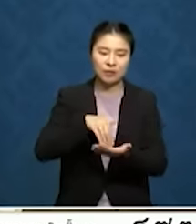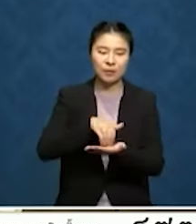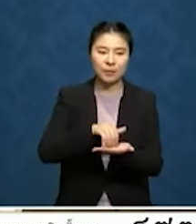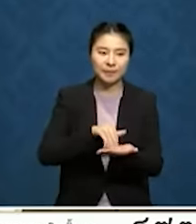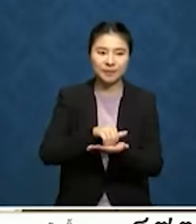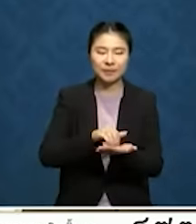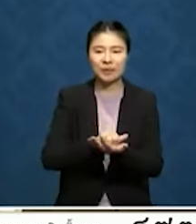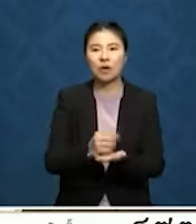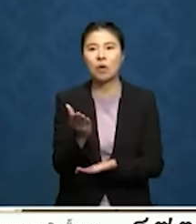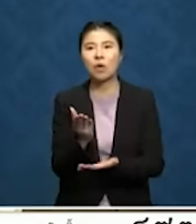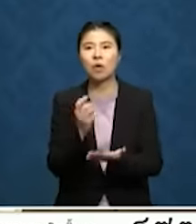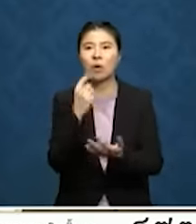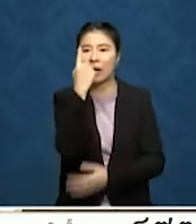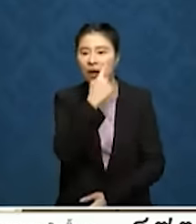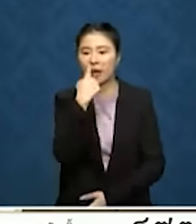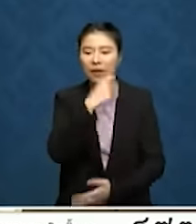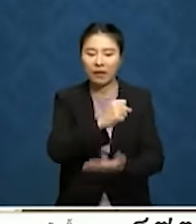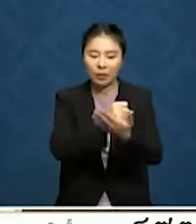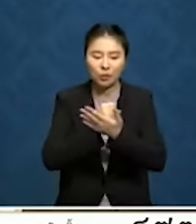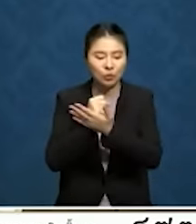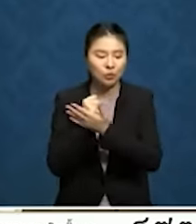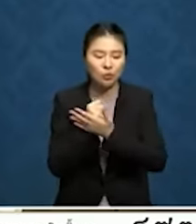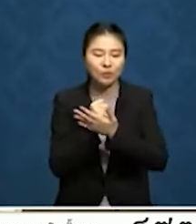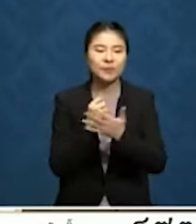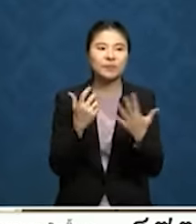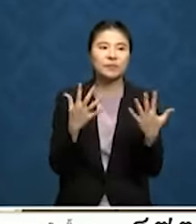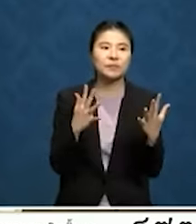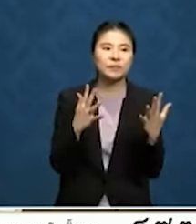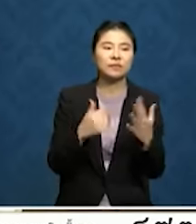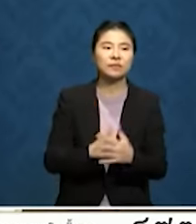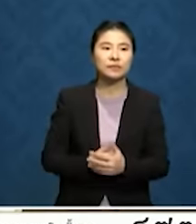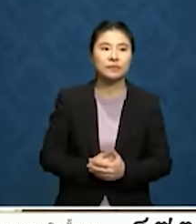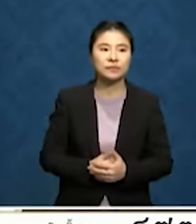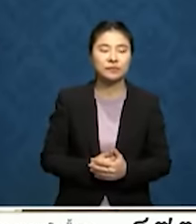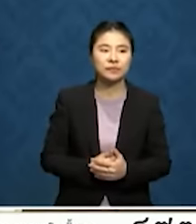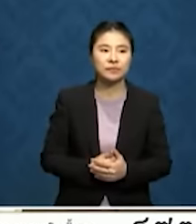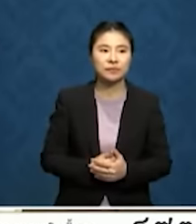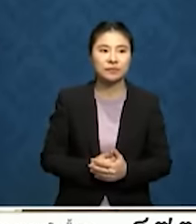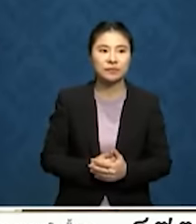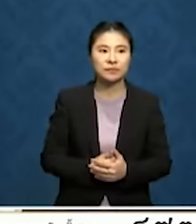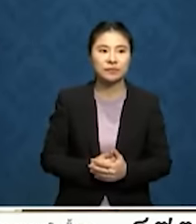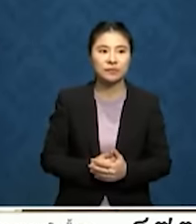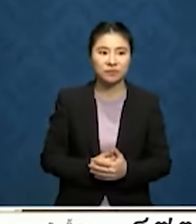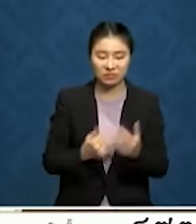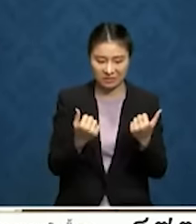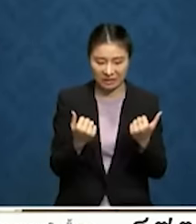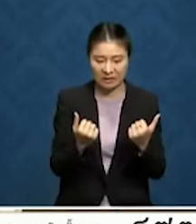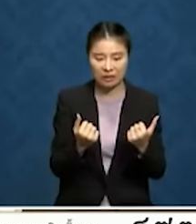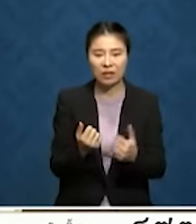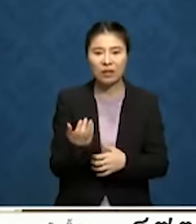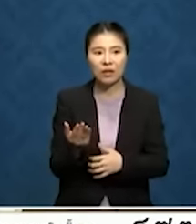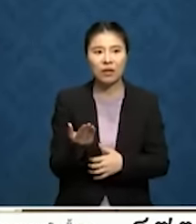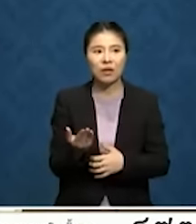ะเรียกร้องหาใครจนกระทั่งมีการเรียกร้องหาอำนาจที่เรามองไ